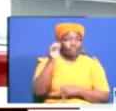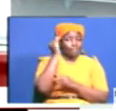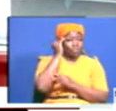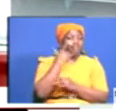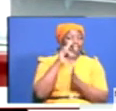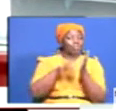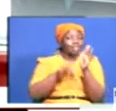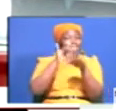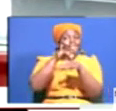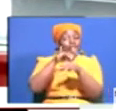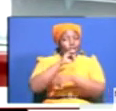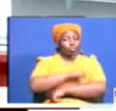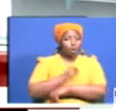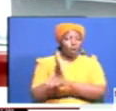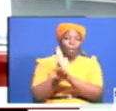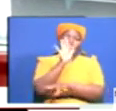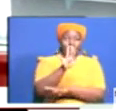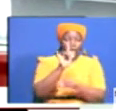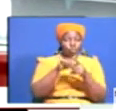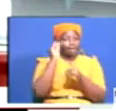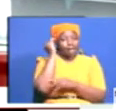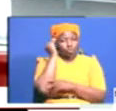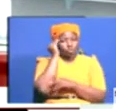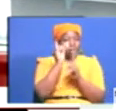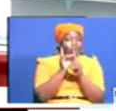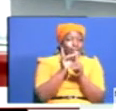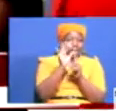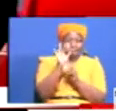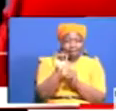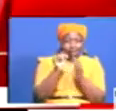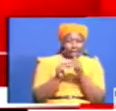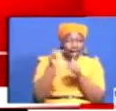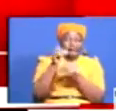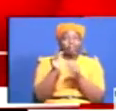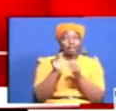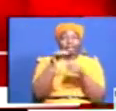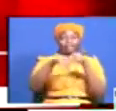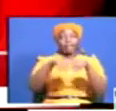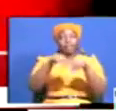zilizoathirika zitarejea masomo tarehe 30 baada ya uchaguzi huo.